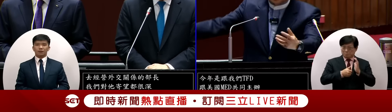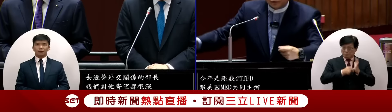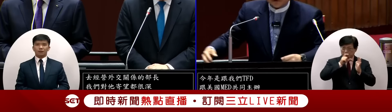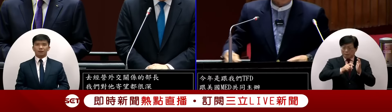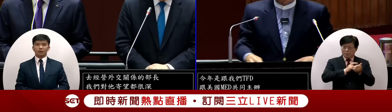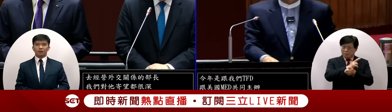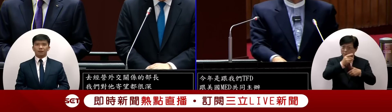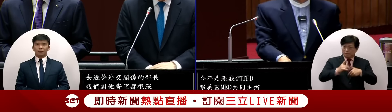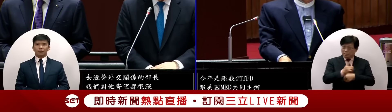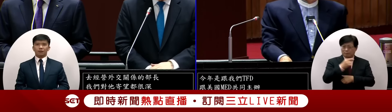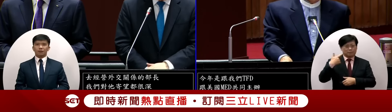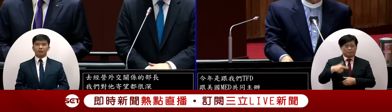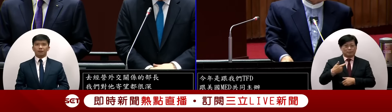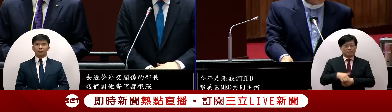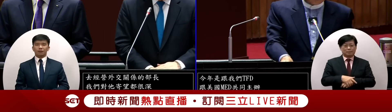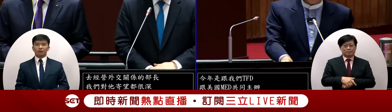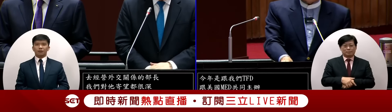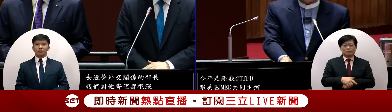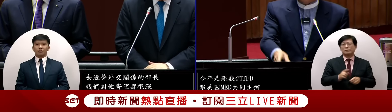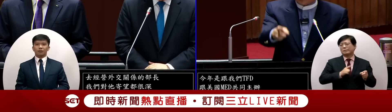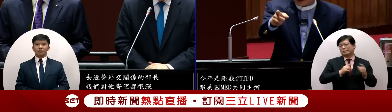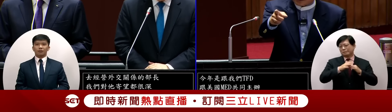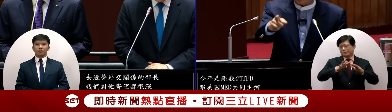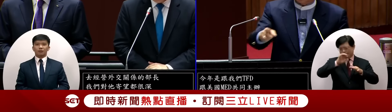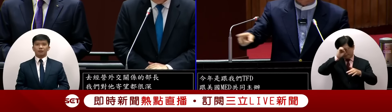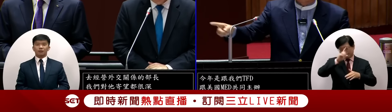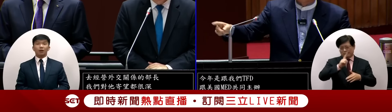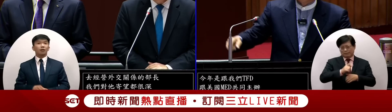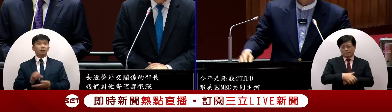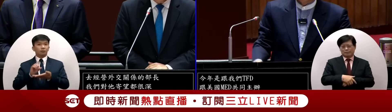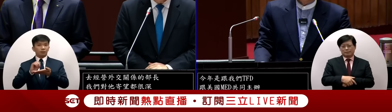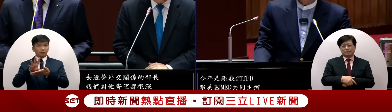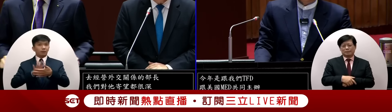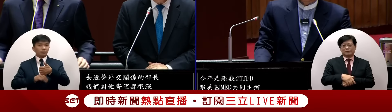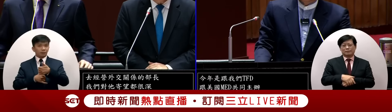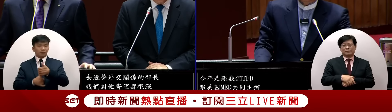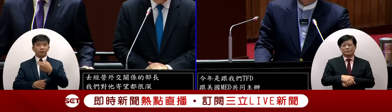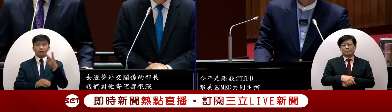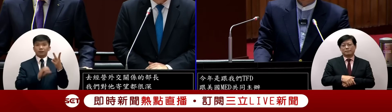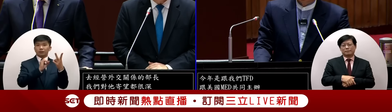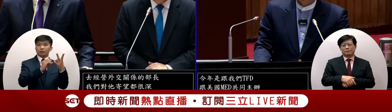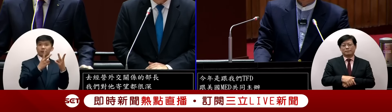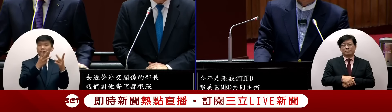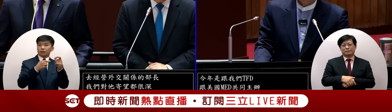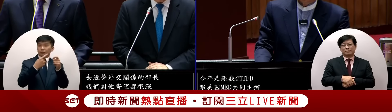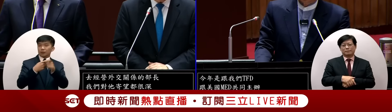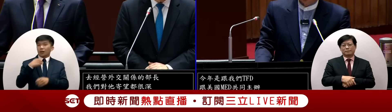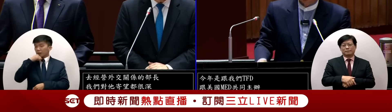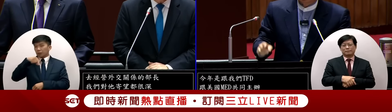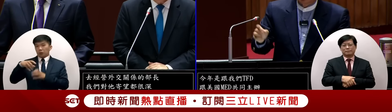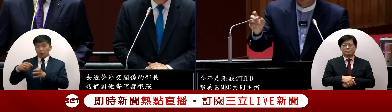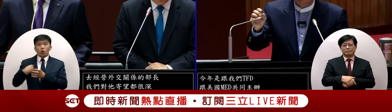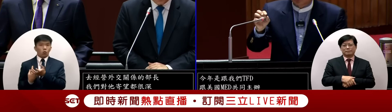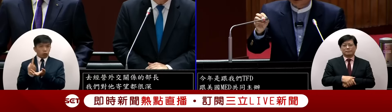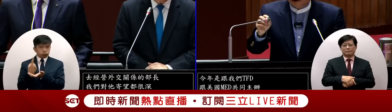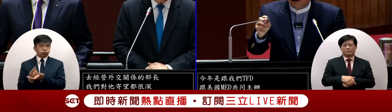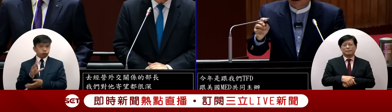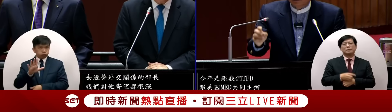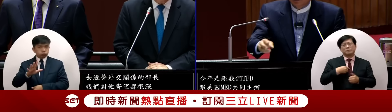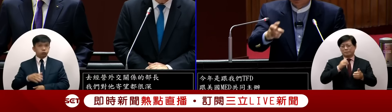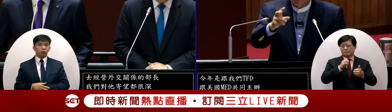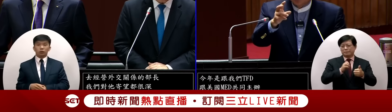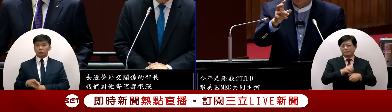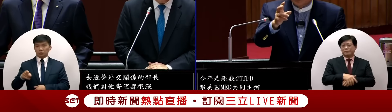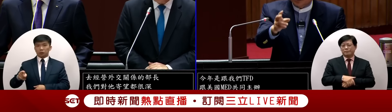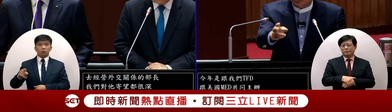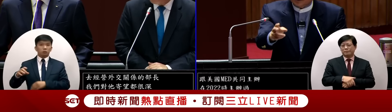龙？不是，凭你是民进党，不能可以 讲。报告委员哈、哦，因为2023年在台湾举办了，我有参与啦，因为那个总统秘书长的